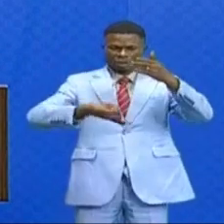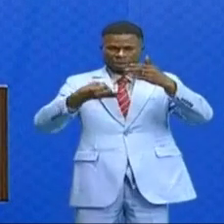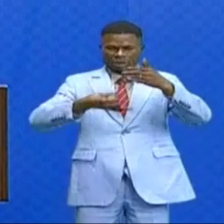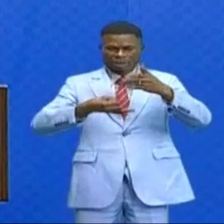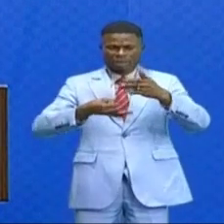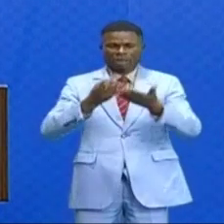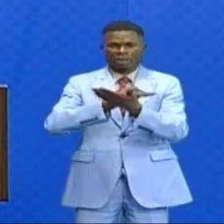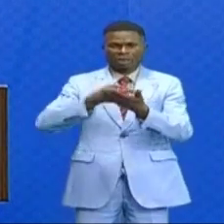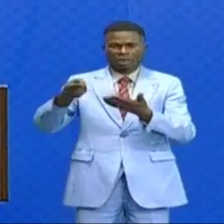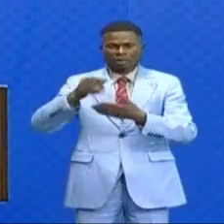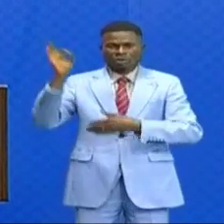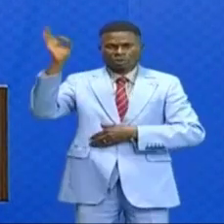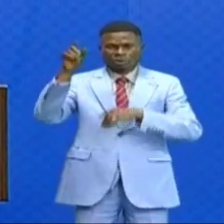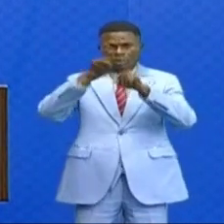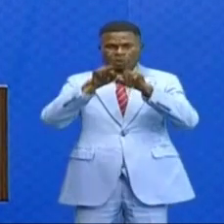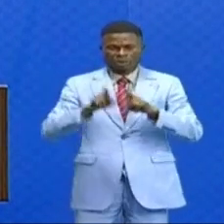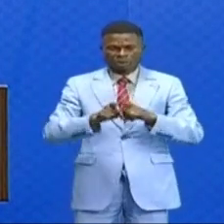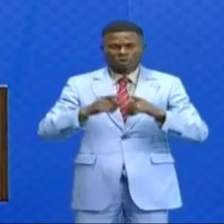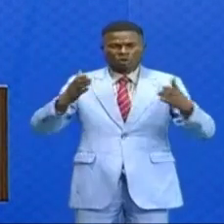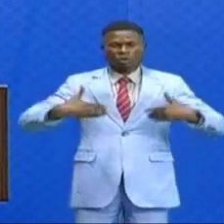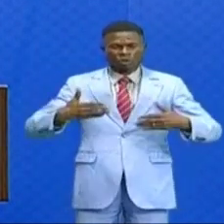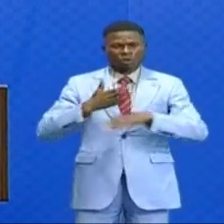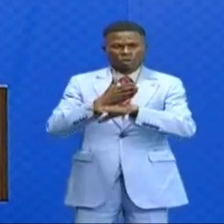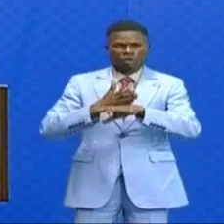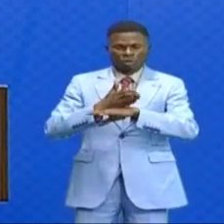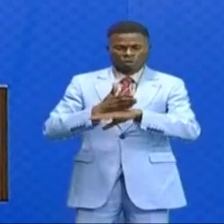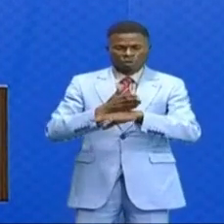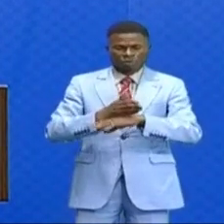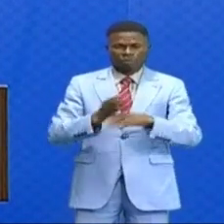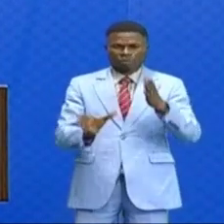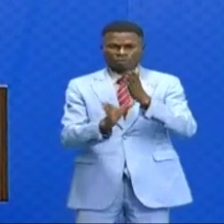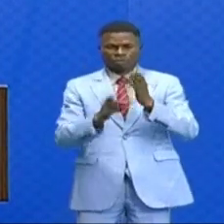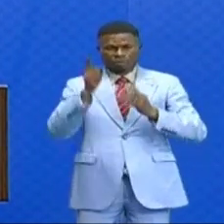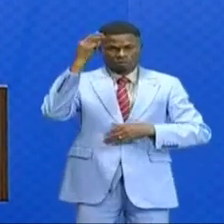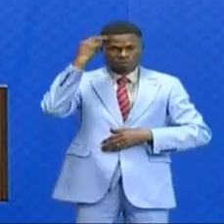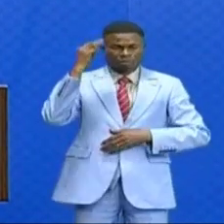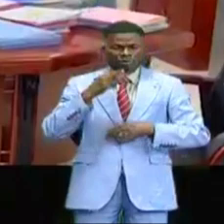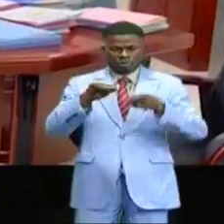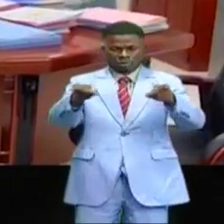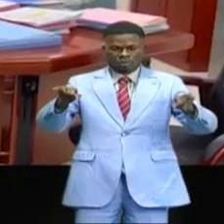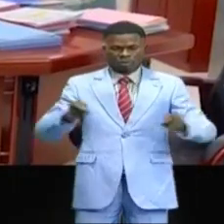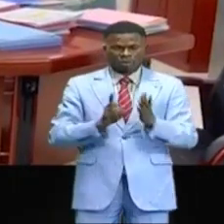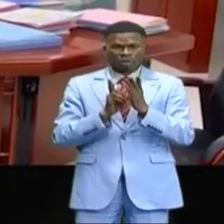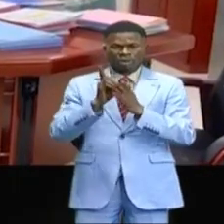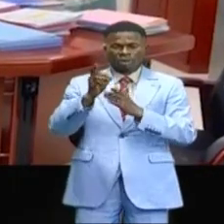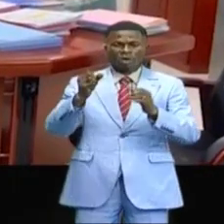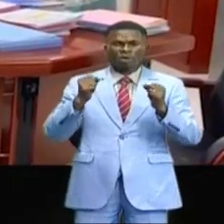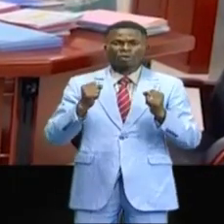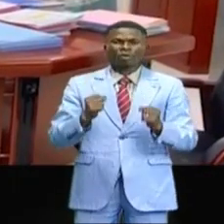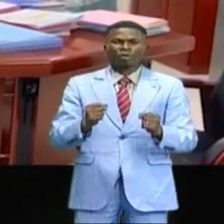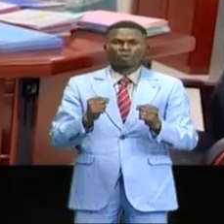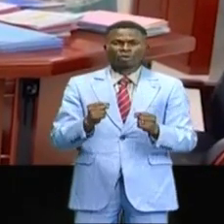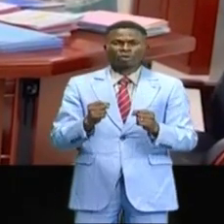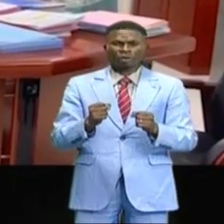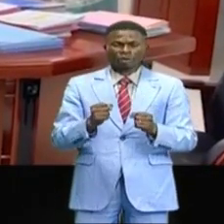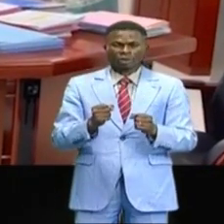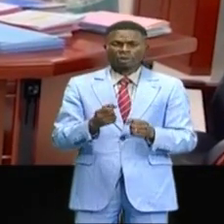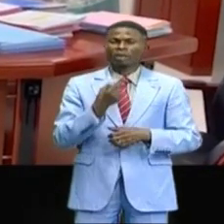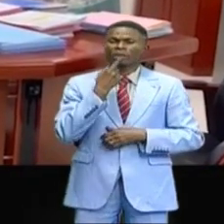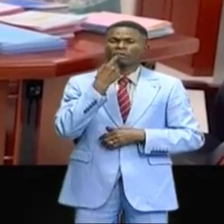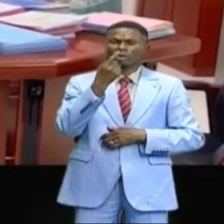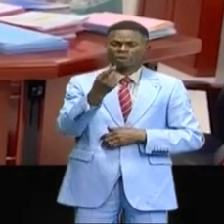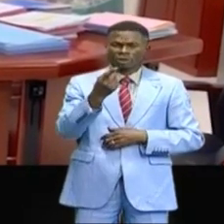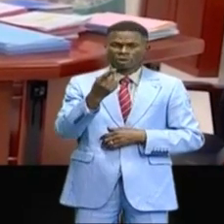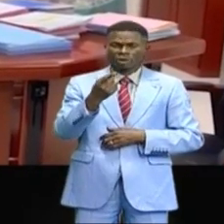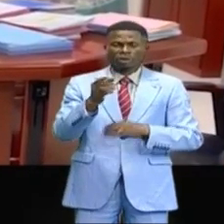forêts et de la faune sauvage. La vice-première ministre, ministre de l'Environnement et Développement durable, a soumis à l'approbation